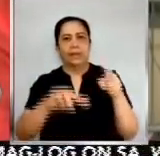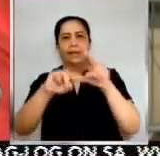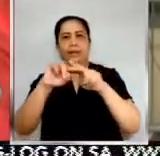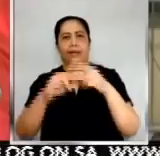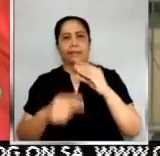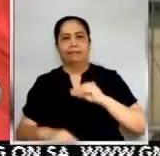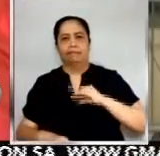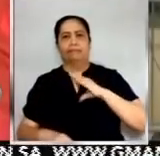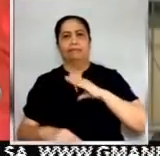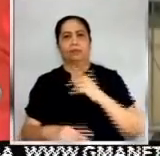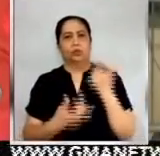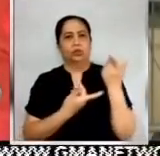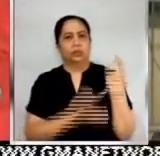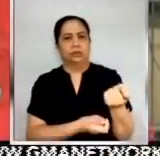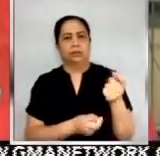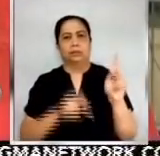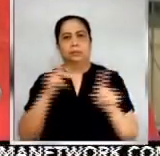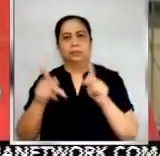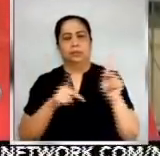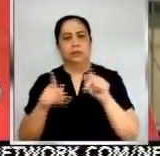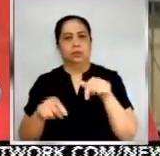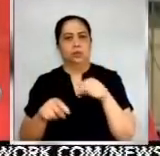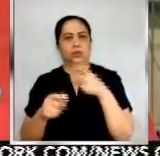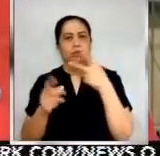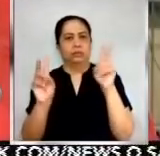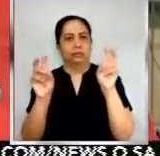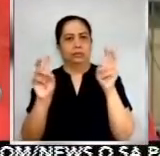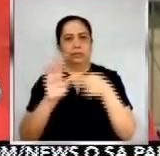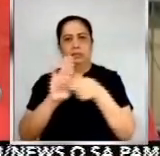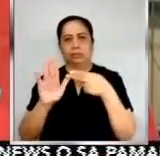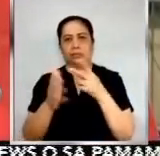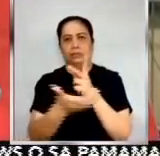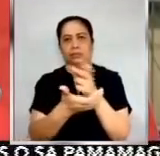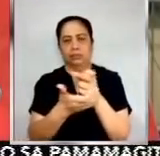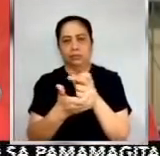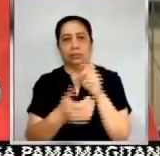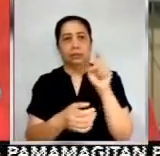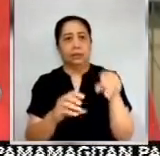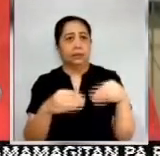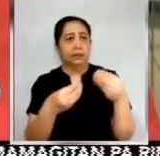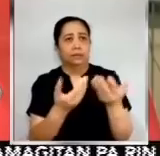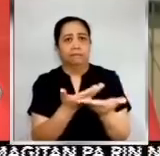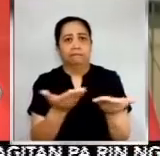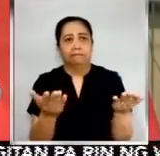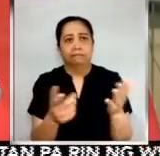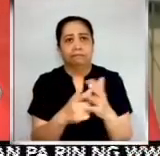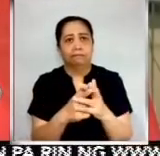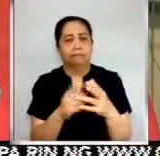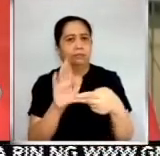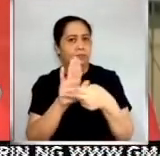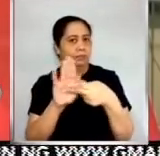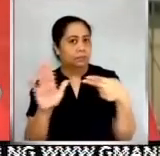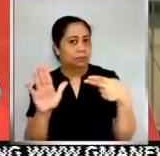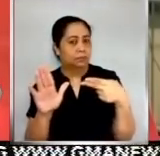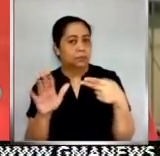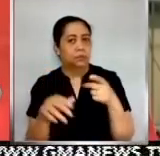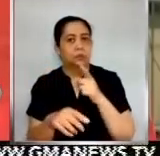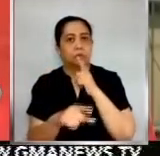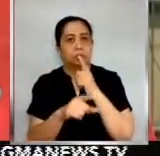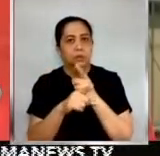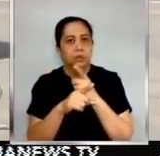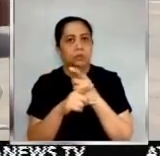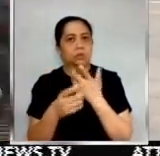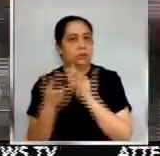ng mga tao sa klase ng bakuna. At you have to give them a brand that is trusted, that is